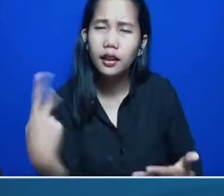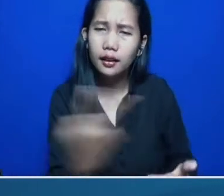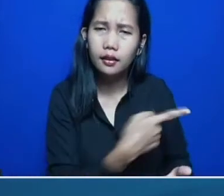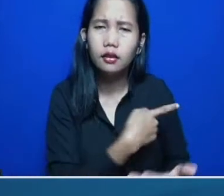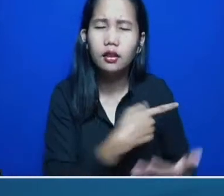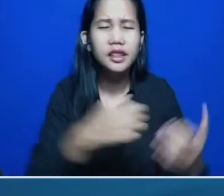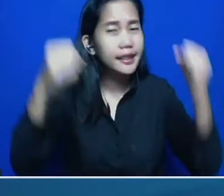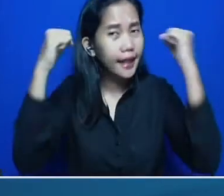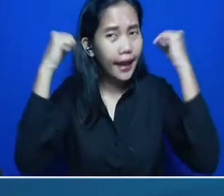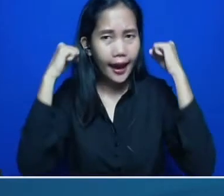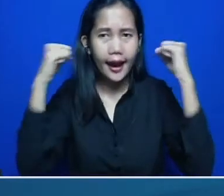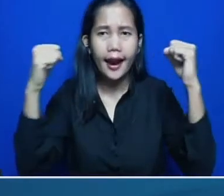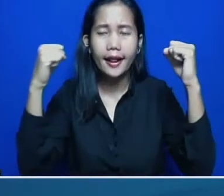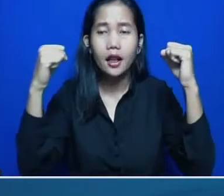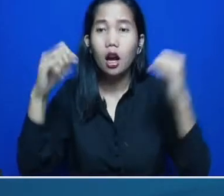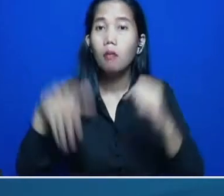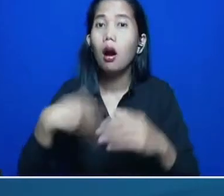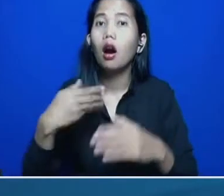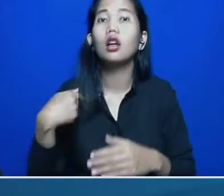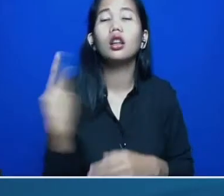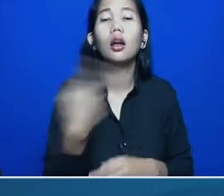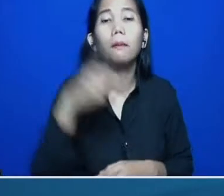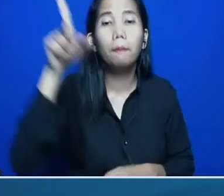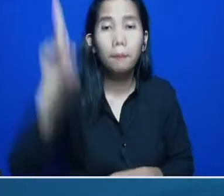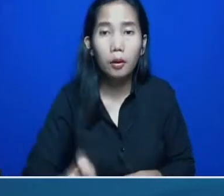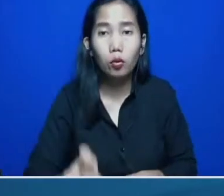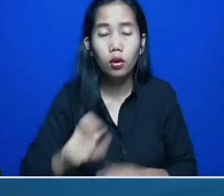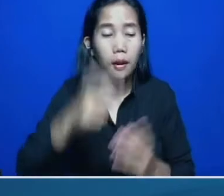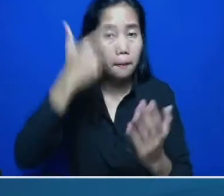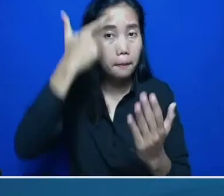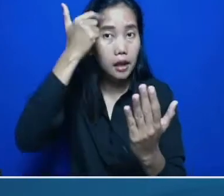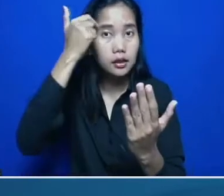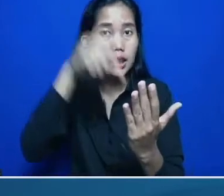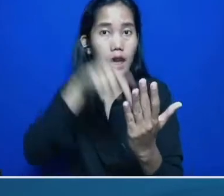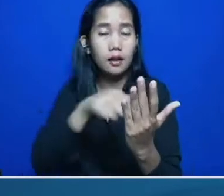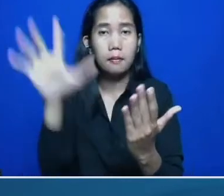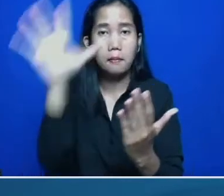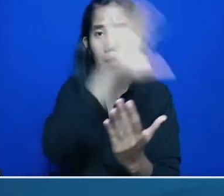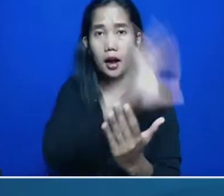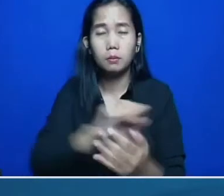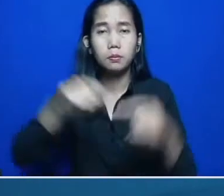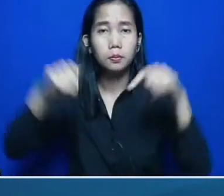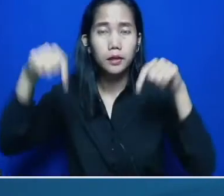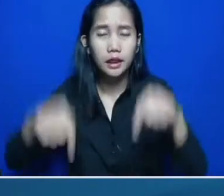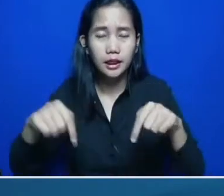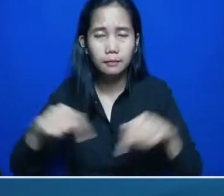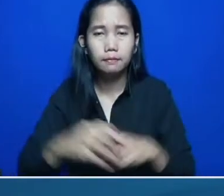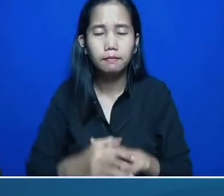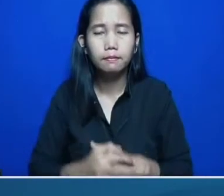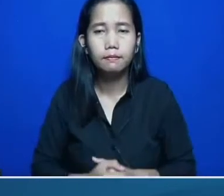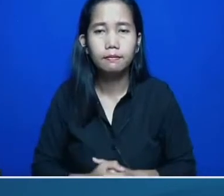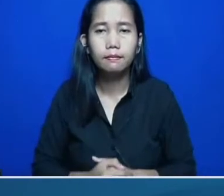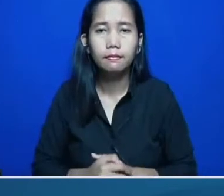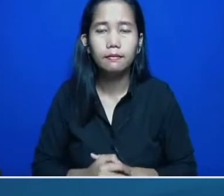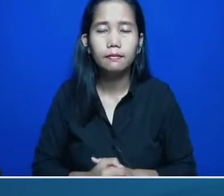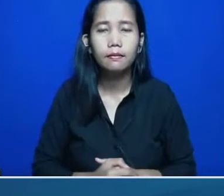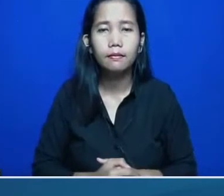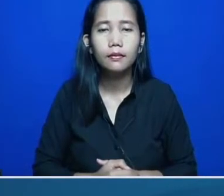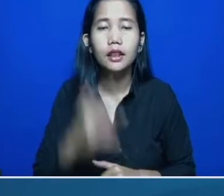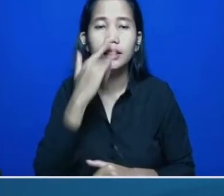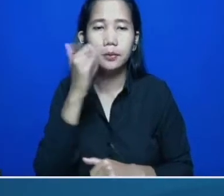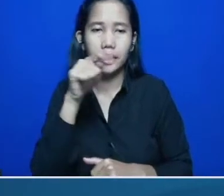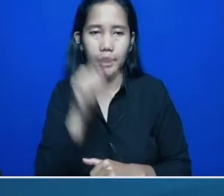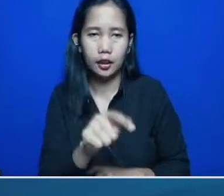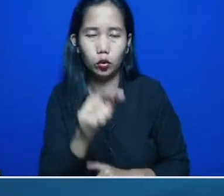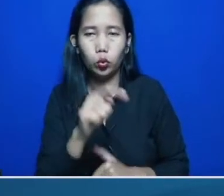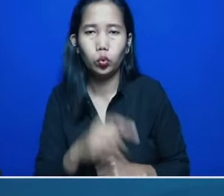ini bagaimana supaya hidup kita itu sehat-sehat seperti yang dikehendaki